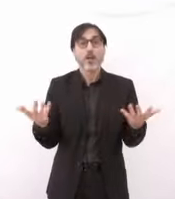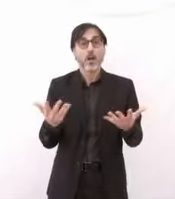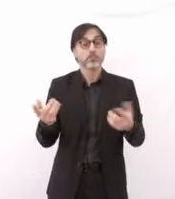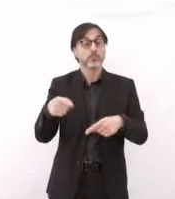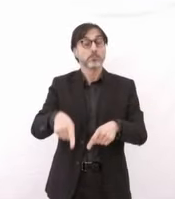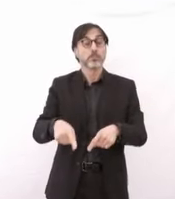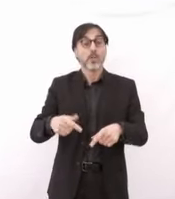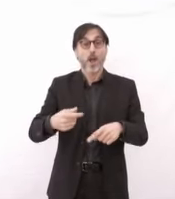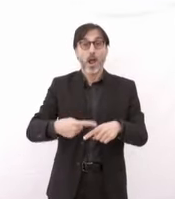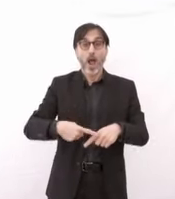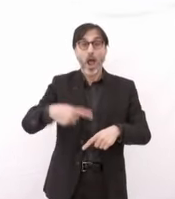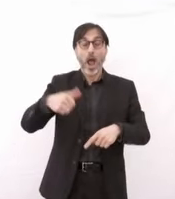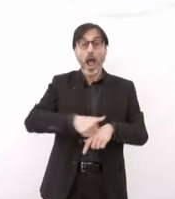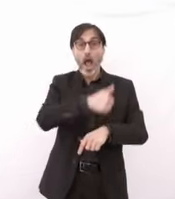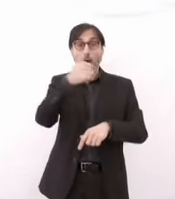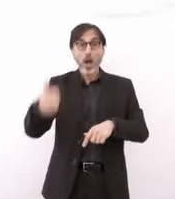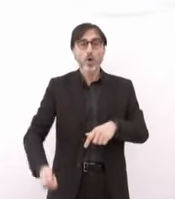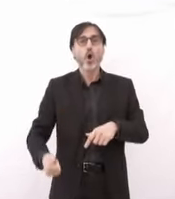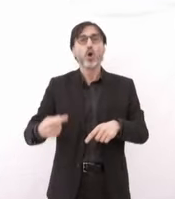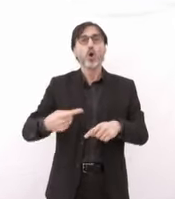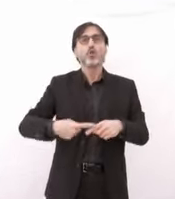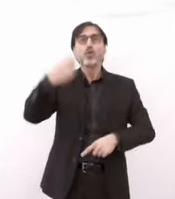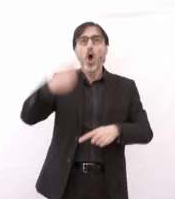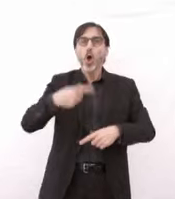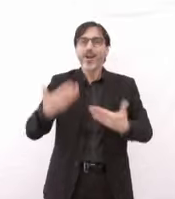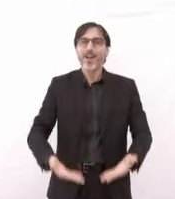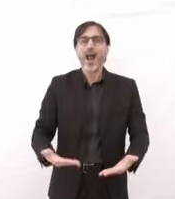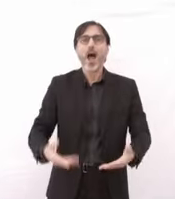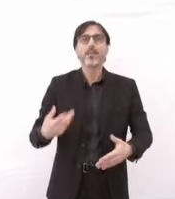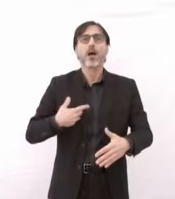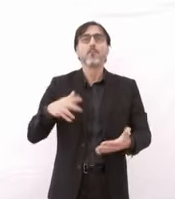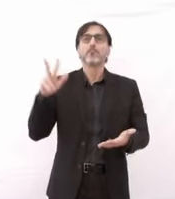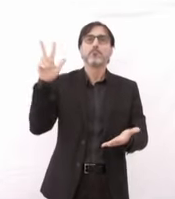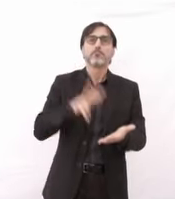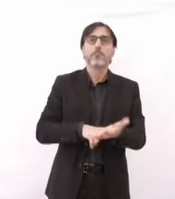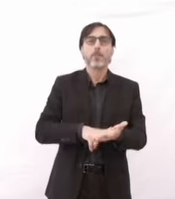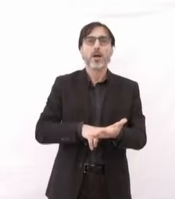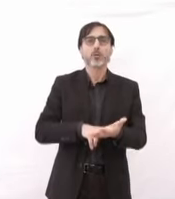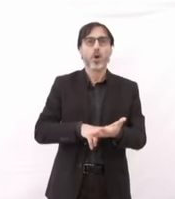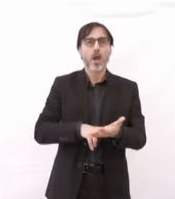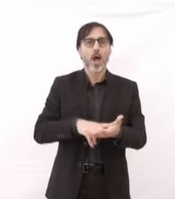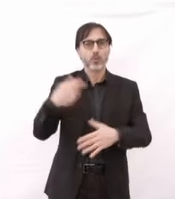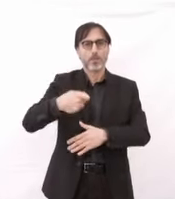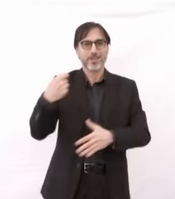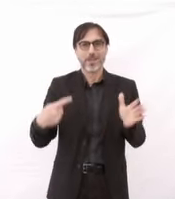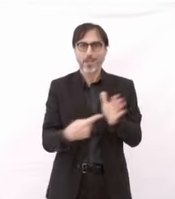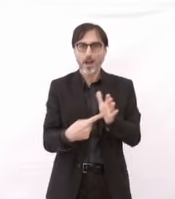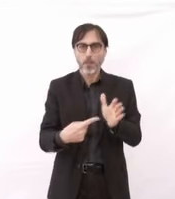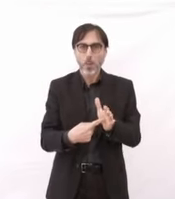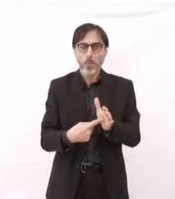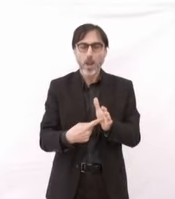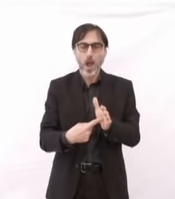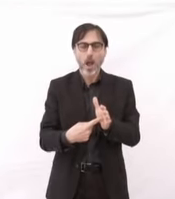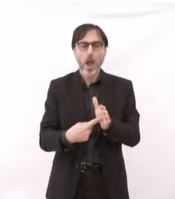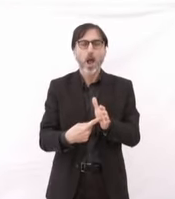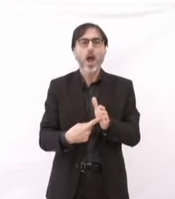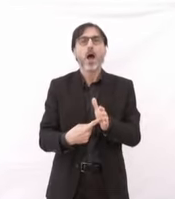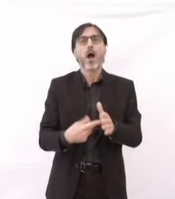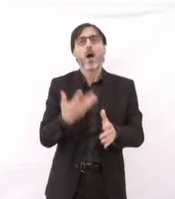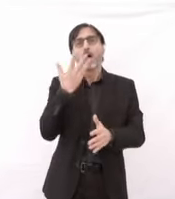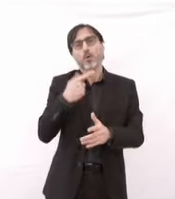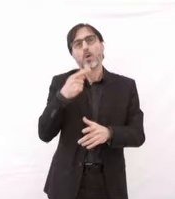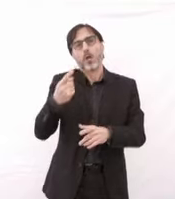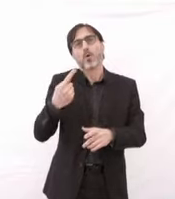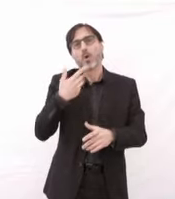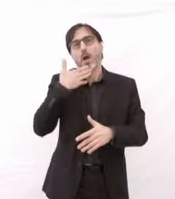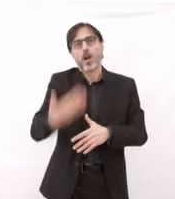anche quest'anno la giornata si fregia dell'alto patronato della Presidenza della Repubblica, Repubblica, e quindi vogliamo ringraziare